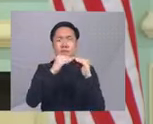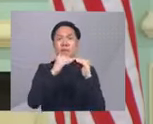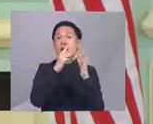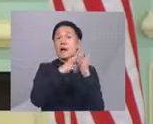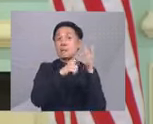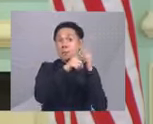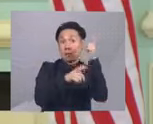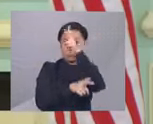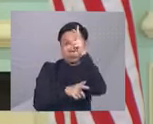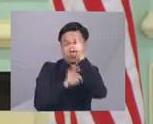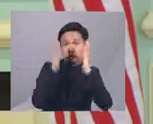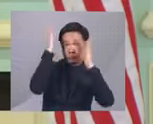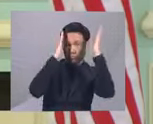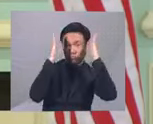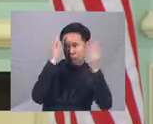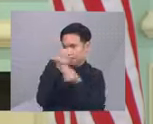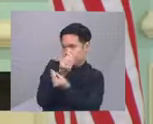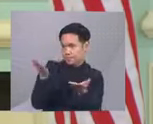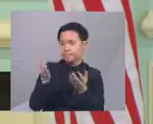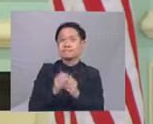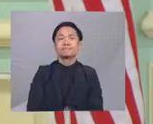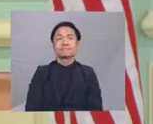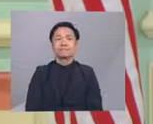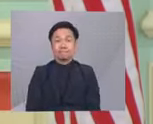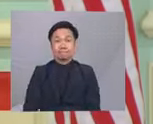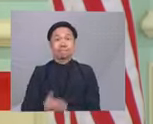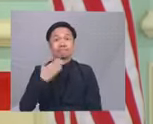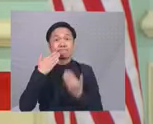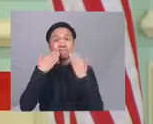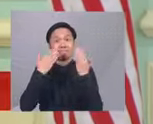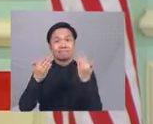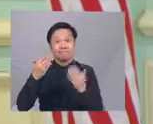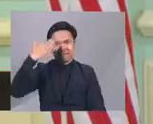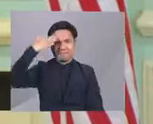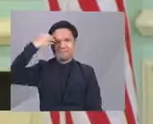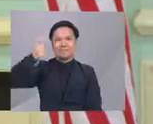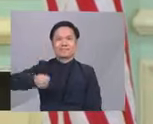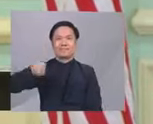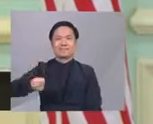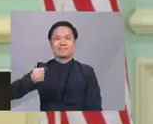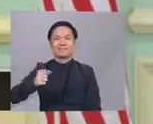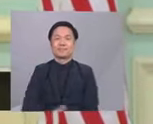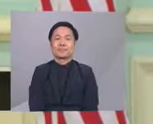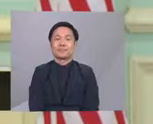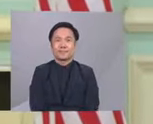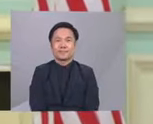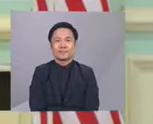Okey. Terima kasih. Assalamualaikum warahmatullahi wabarakatuh.